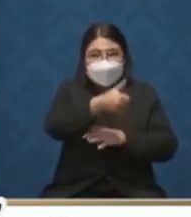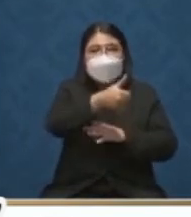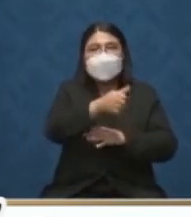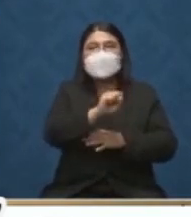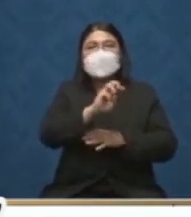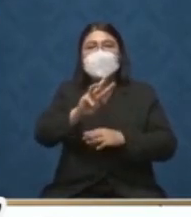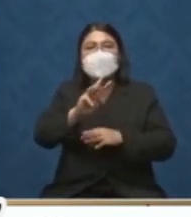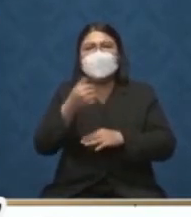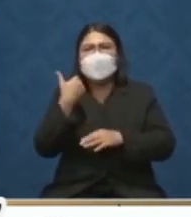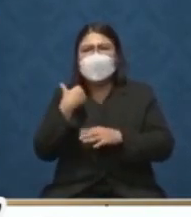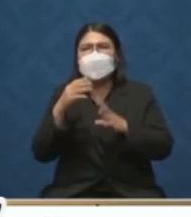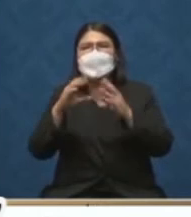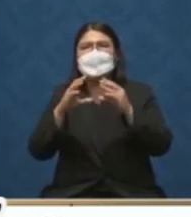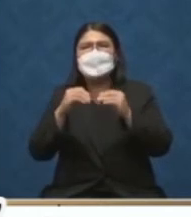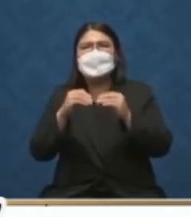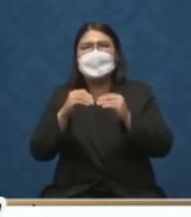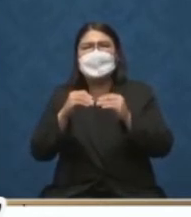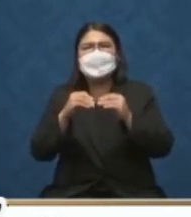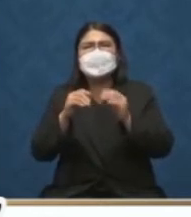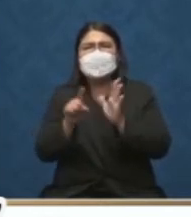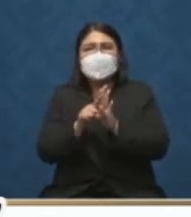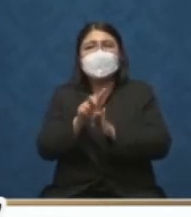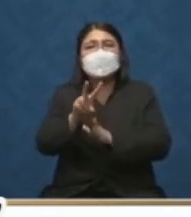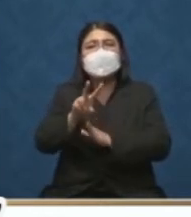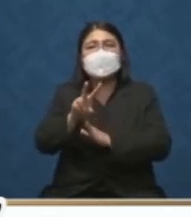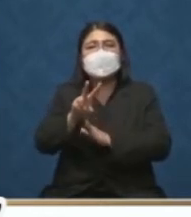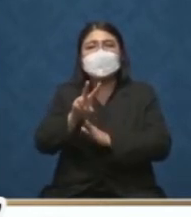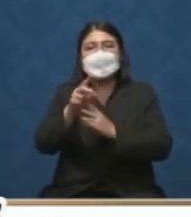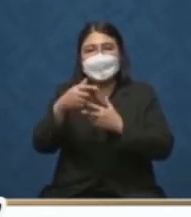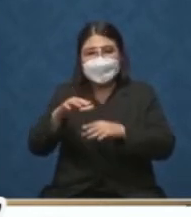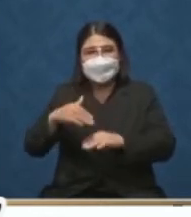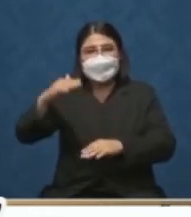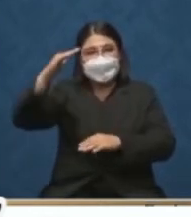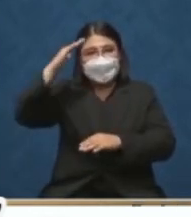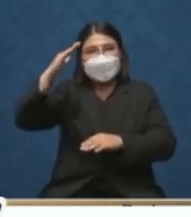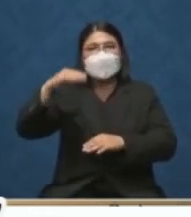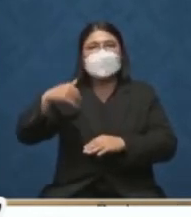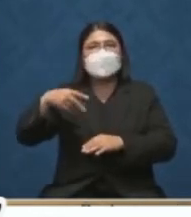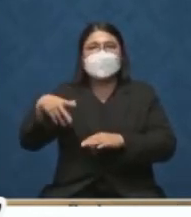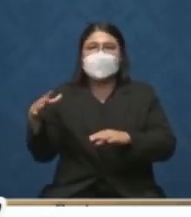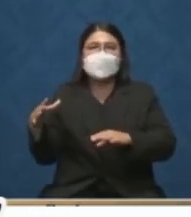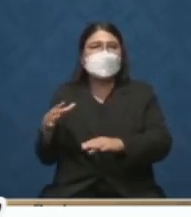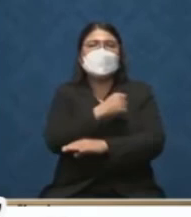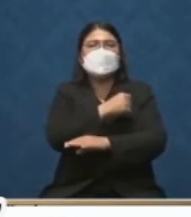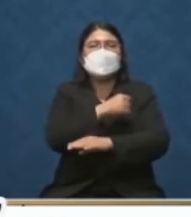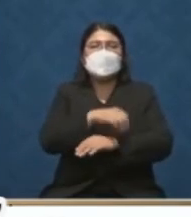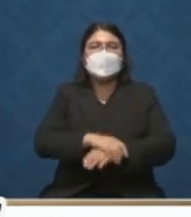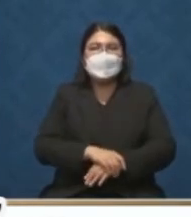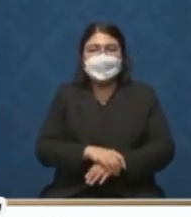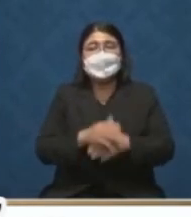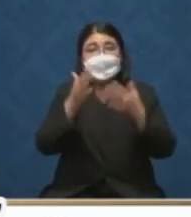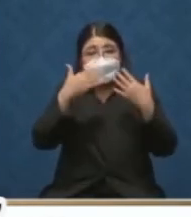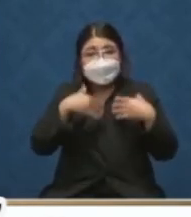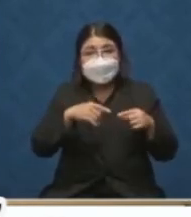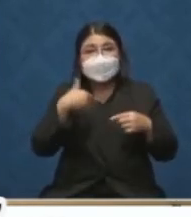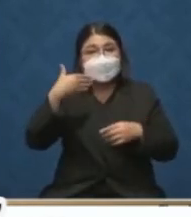อนนั้นผมไม่รับเลือกครับคนที่ผมเคารพถือเหมือนพ่อได้รับเลือกเป็นสว.ครับแต่ปรากฏว่าท่านได้ประชุมแ